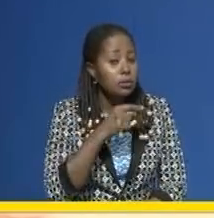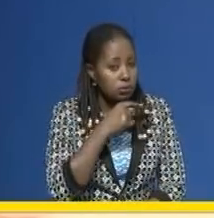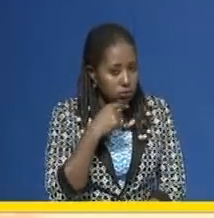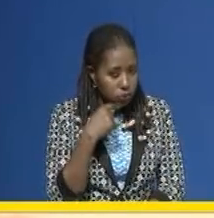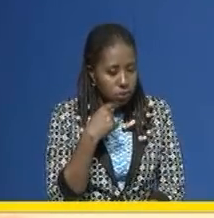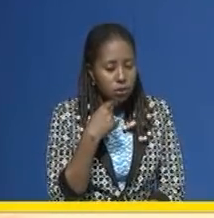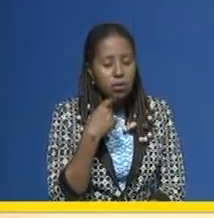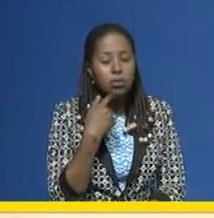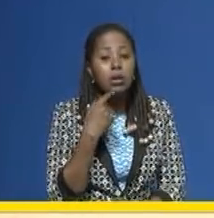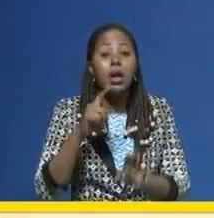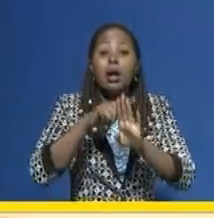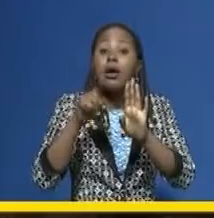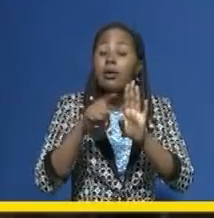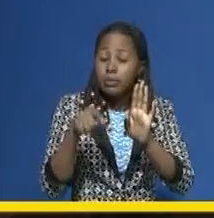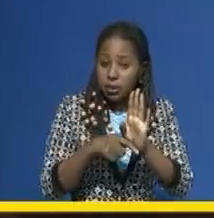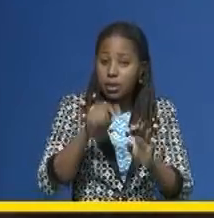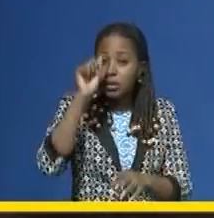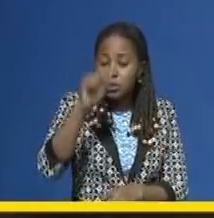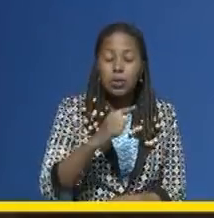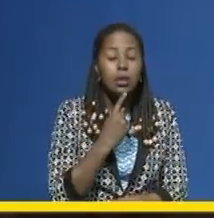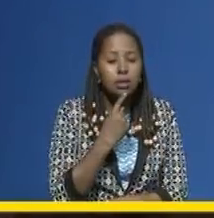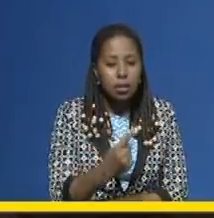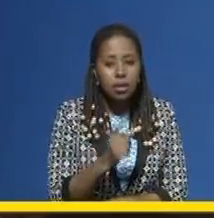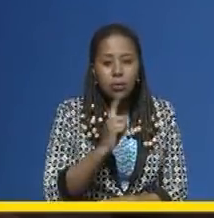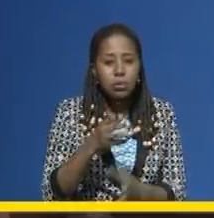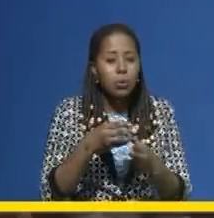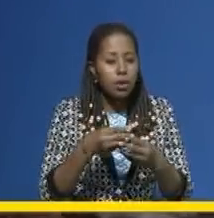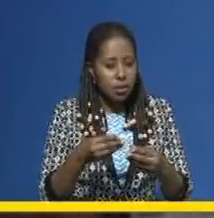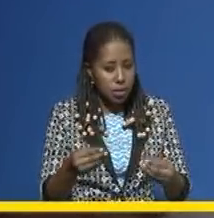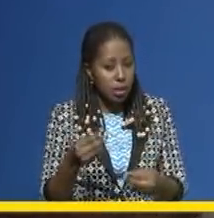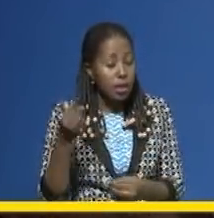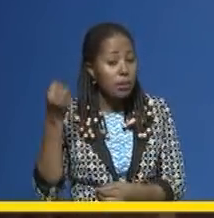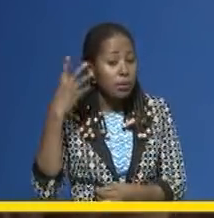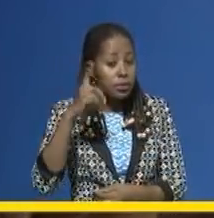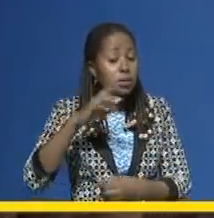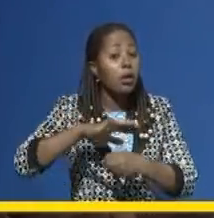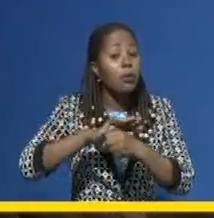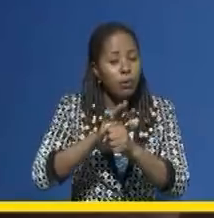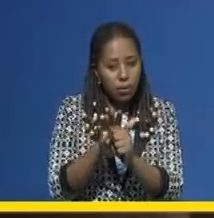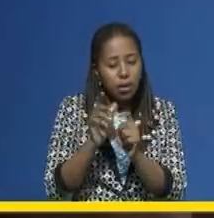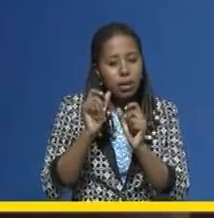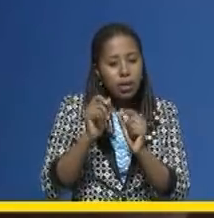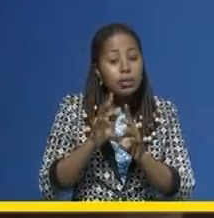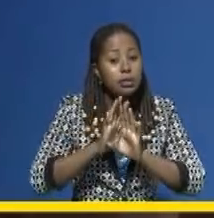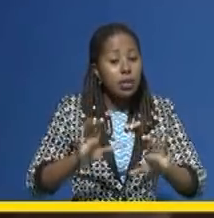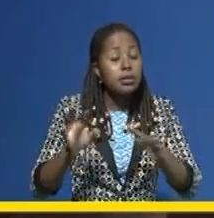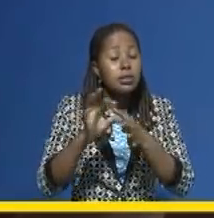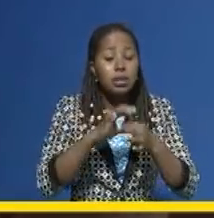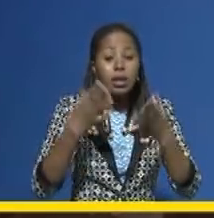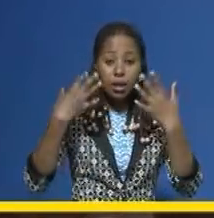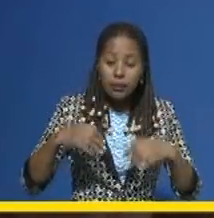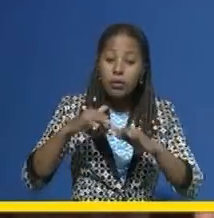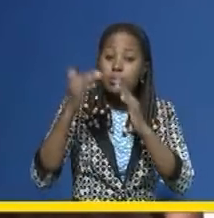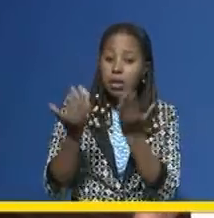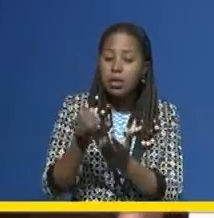kutosha. Afrika ndiyo inayotajwa kutoathirika sana na maambukizi ya corona, lakini tayari shirika la afya